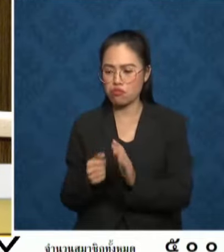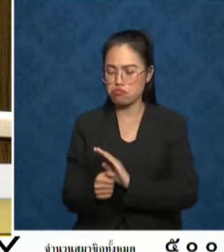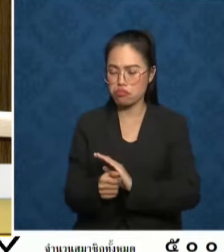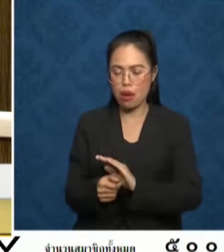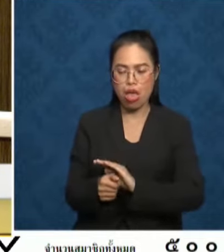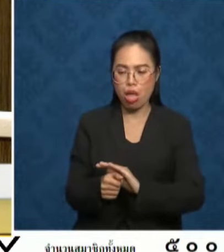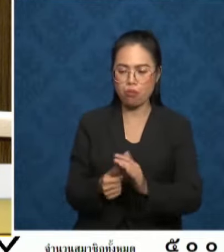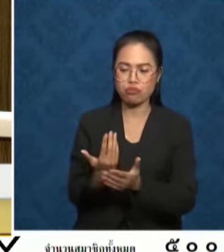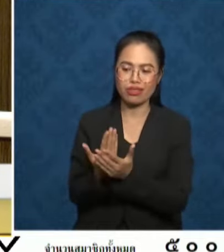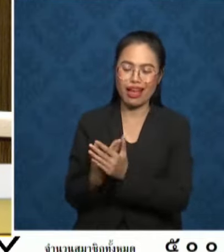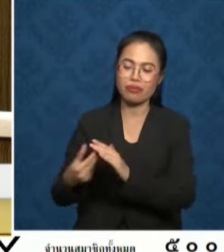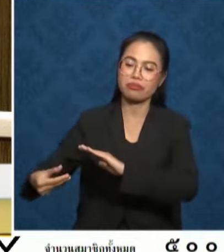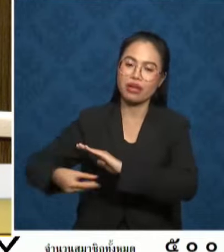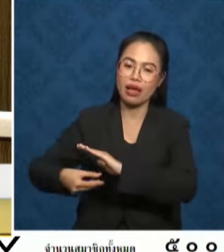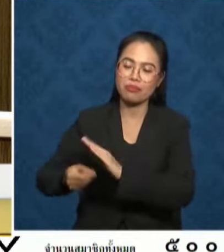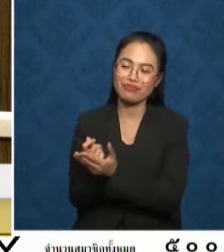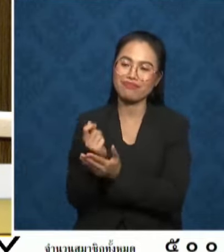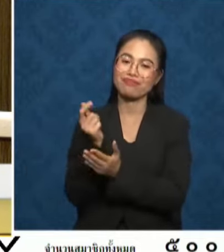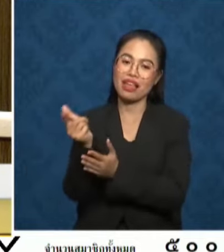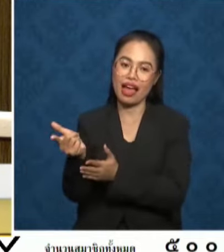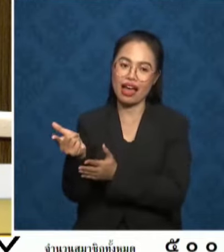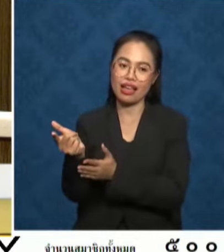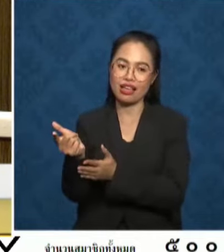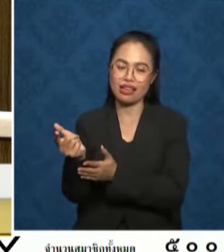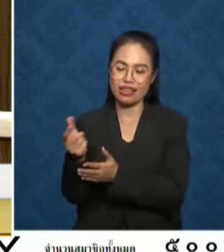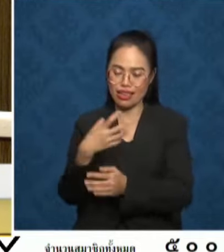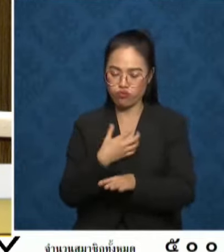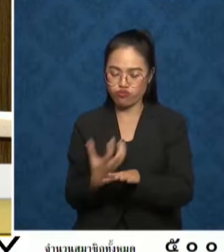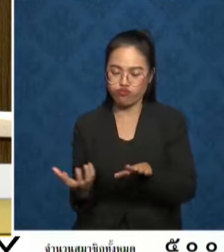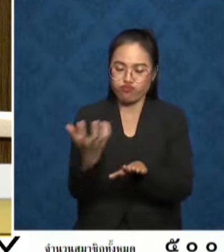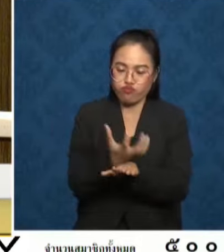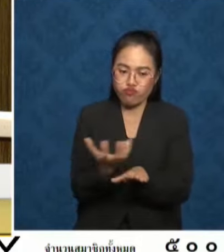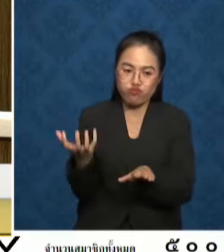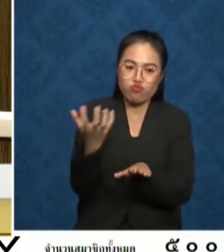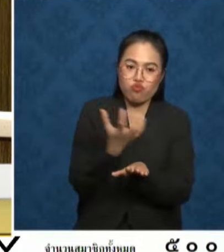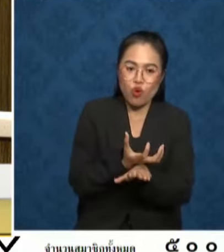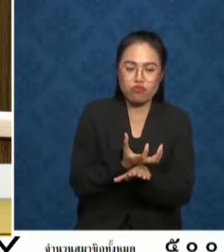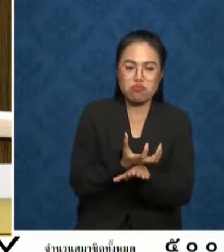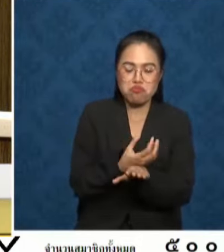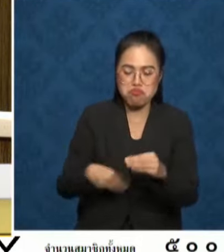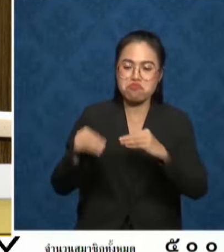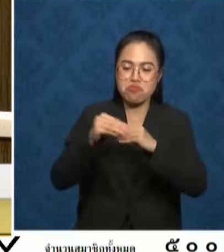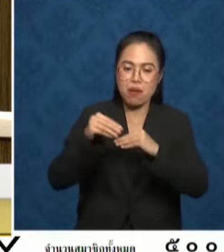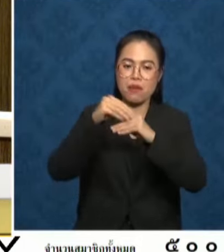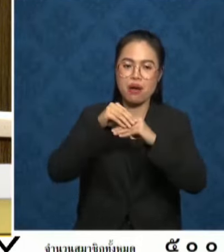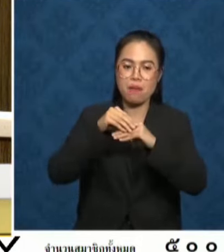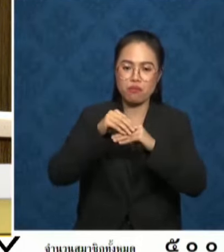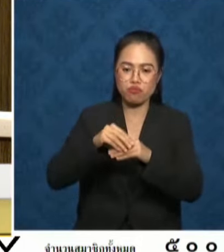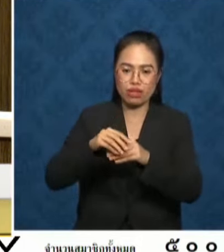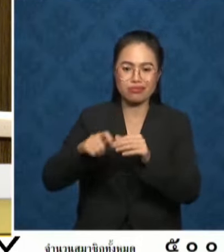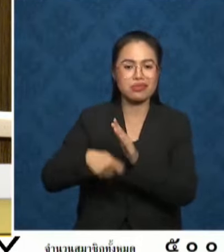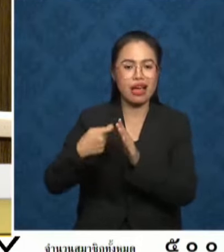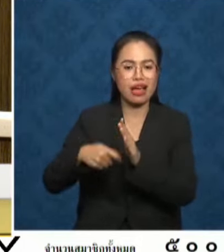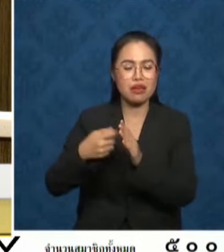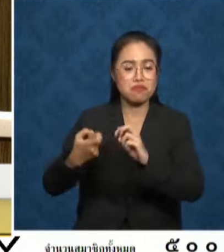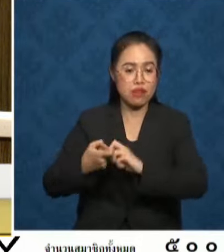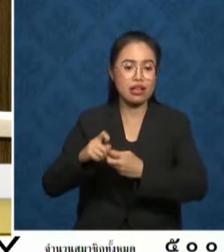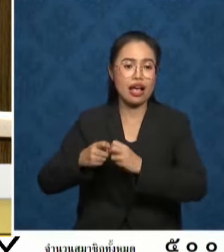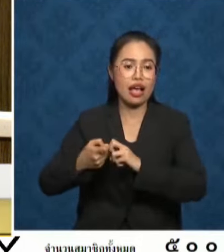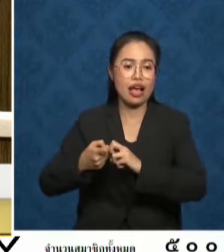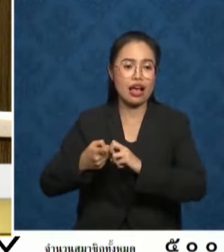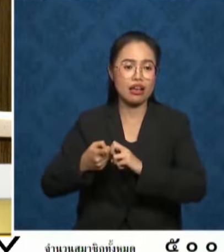ครับเขาจึงต้องไปจ่ายส่วยเพื่อบรรทุกให้มากขึ้นนี่คือต้นปัญหาส่วนหนึ่งไม่ทั้งหมดนะครับเราเคย